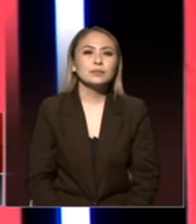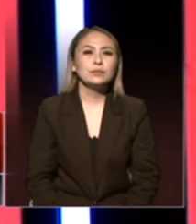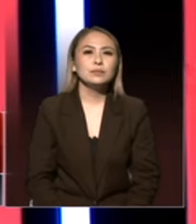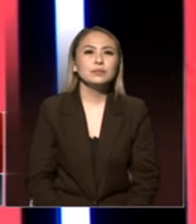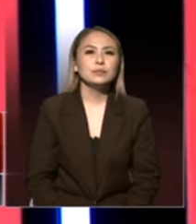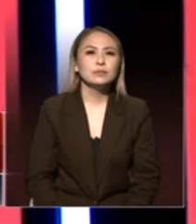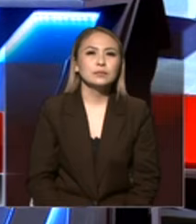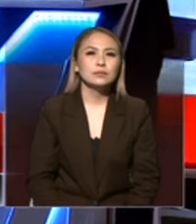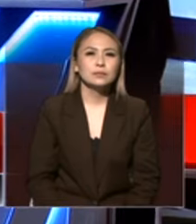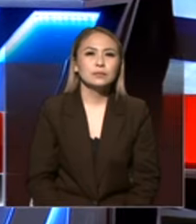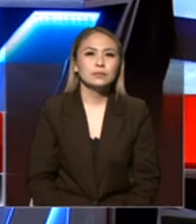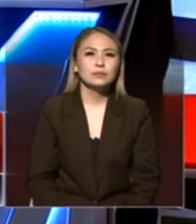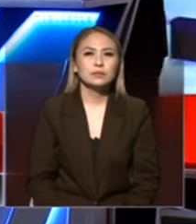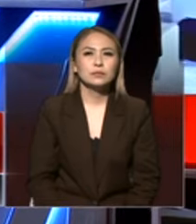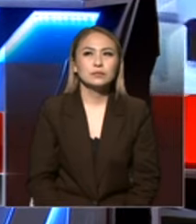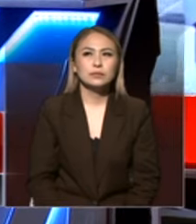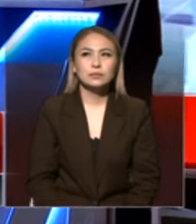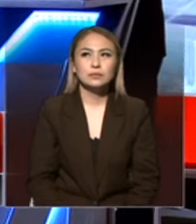болса,